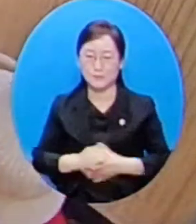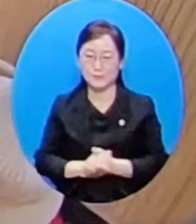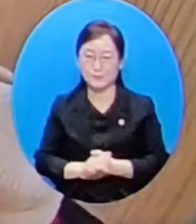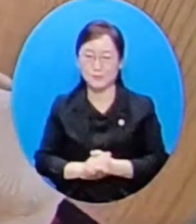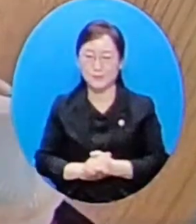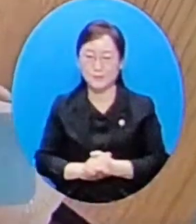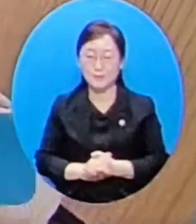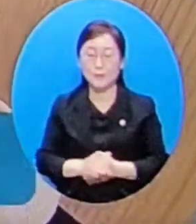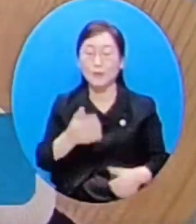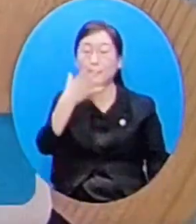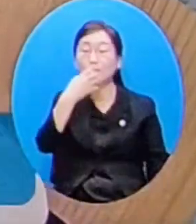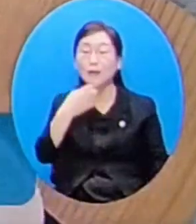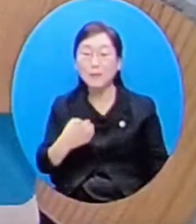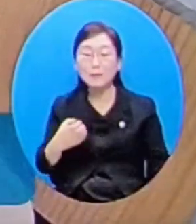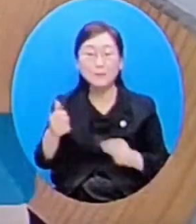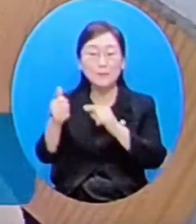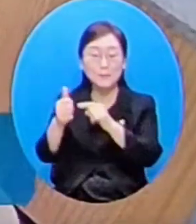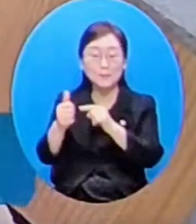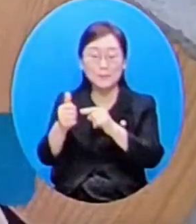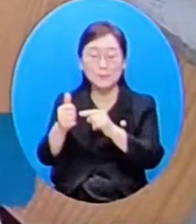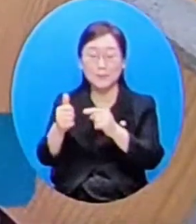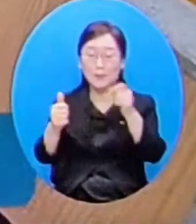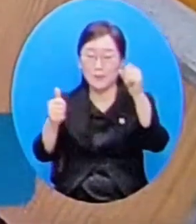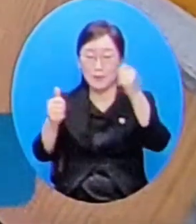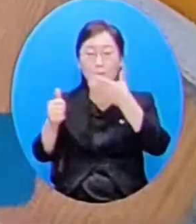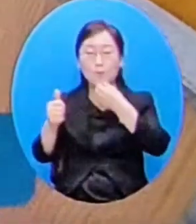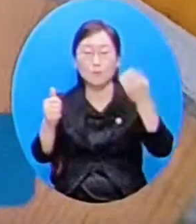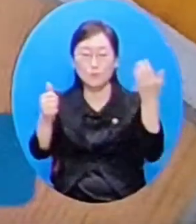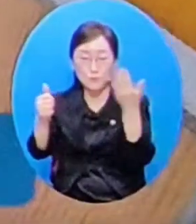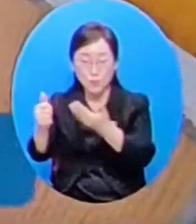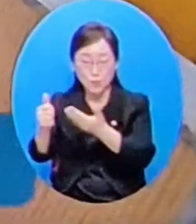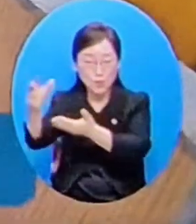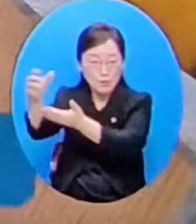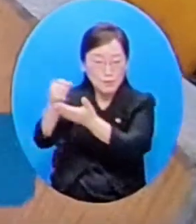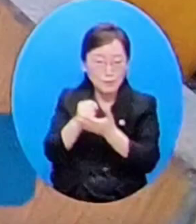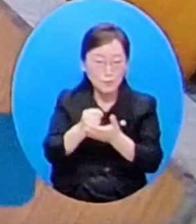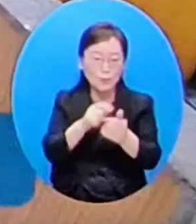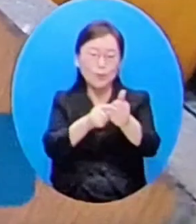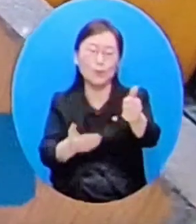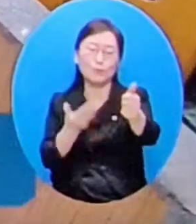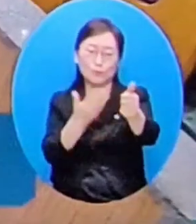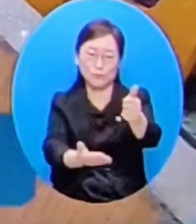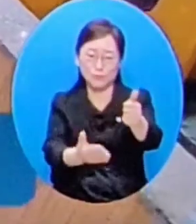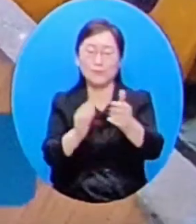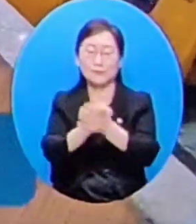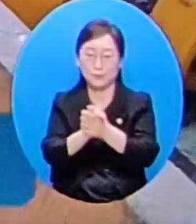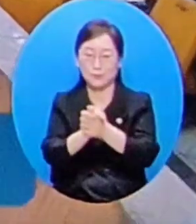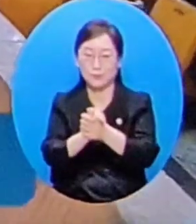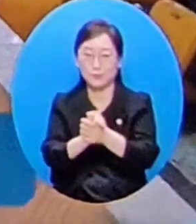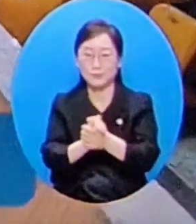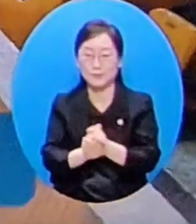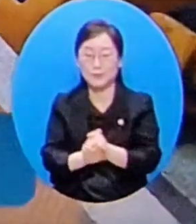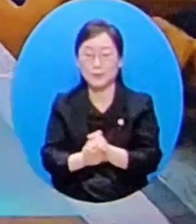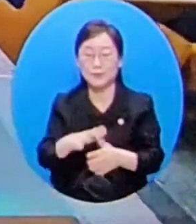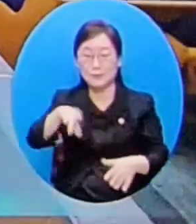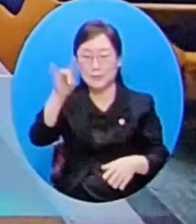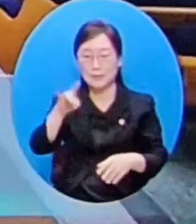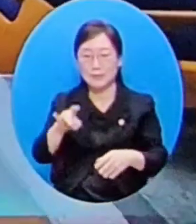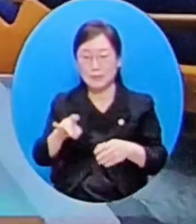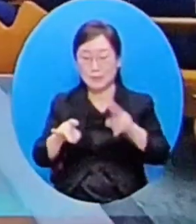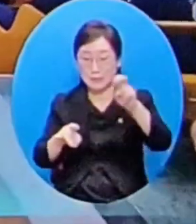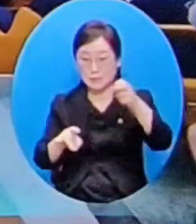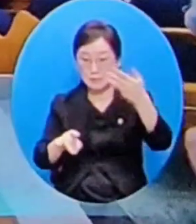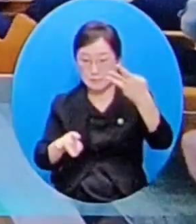그리고 나서 아브라함에게 허락하신 복을 내게 주시라고 기도했습니다. 창세기 28장 4절을 보면 이와